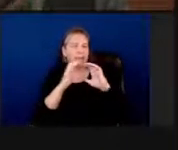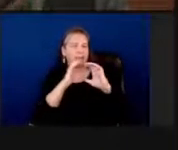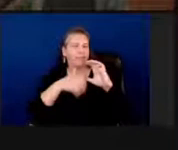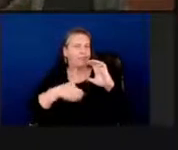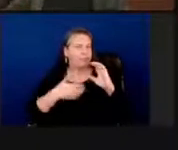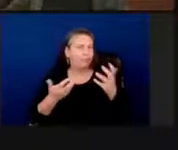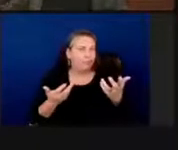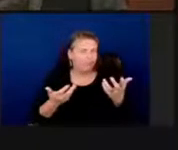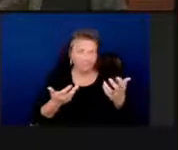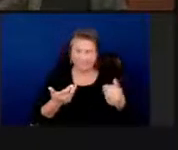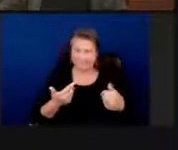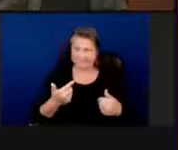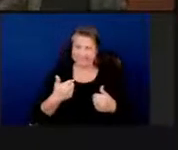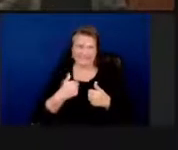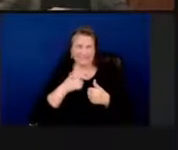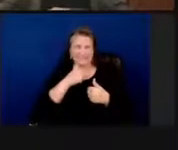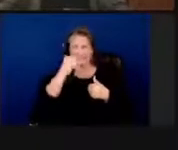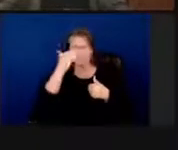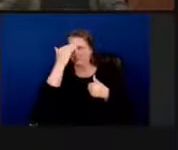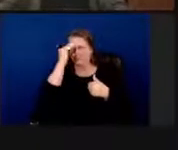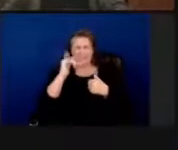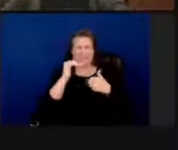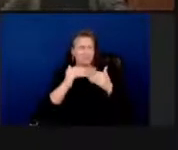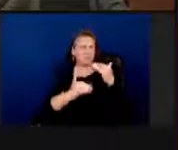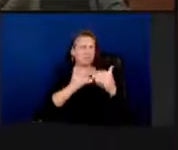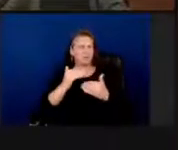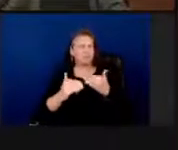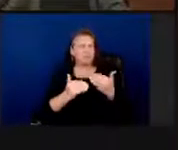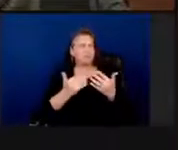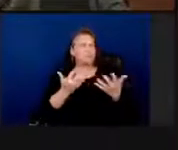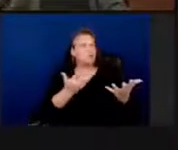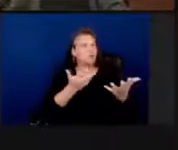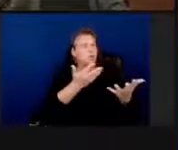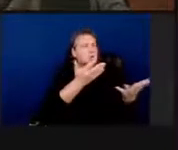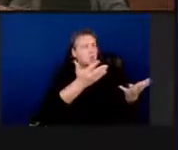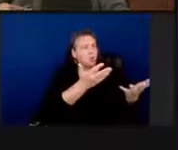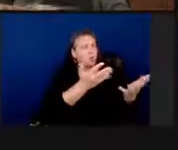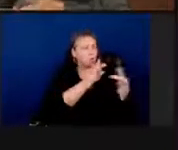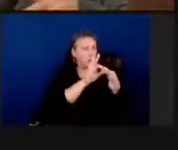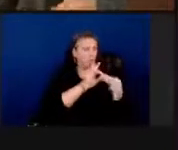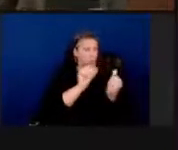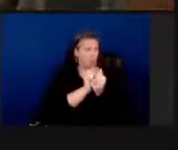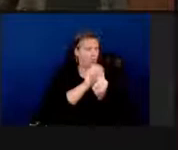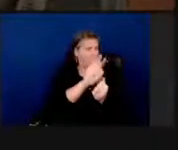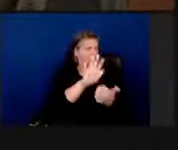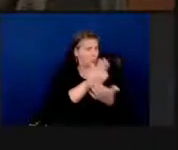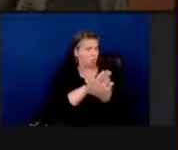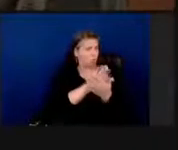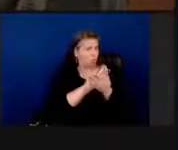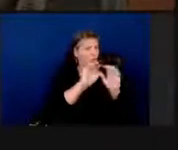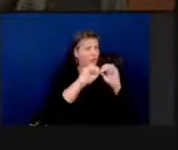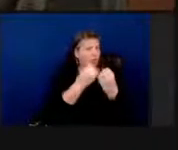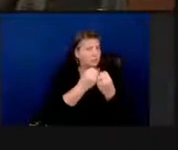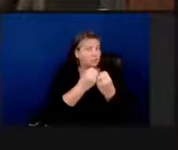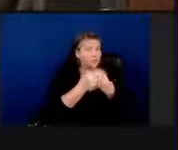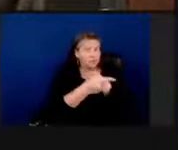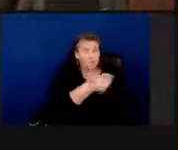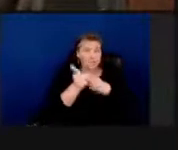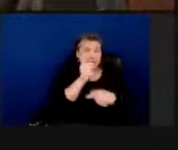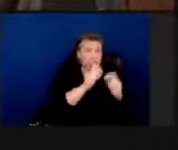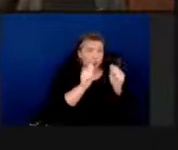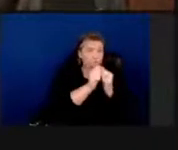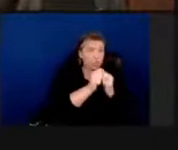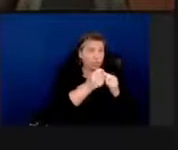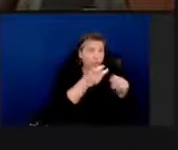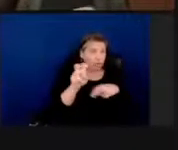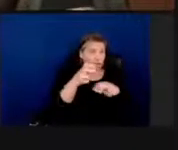zinazohusiana na mawasiliano. Sina uhakika iwapo mmeweza